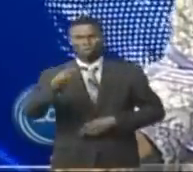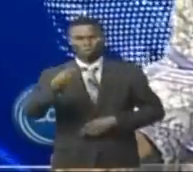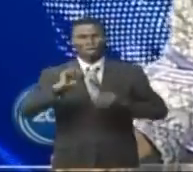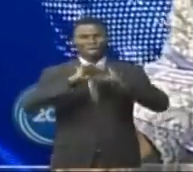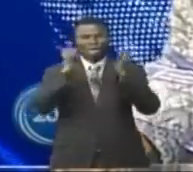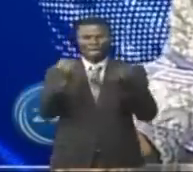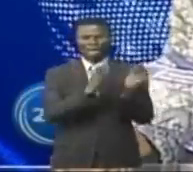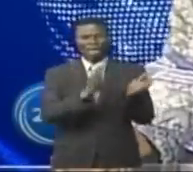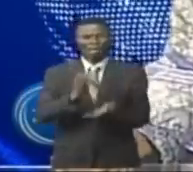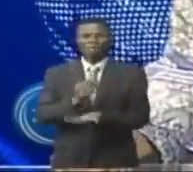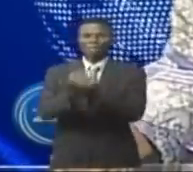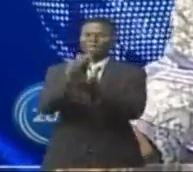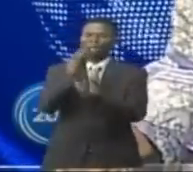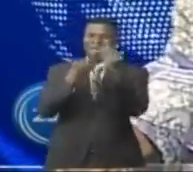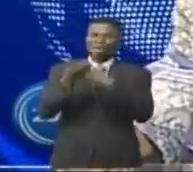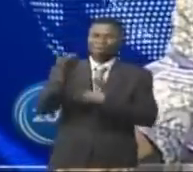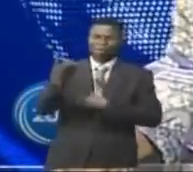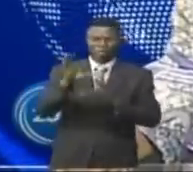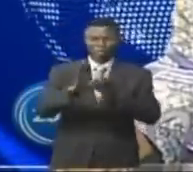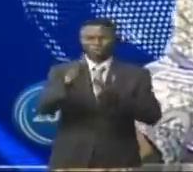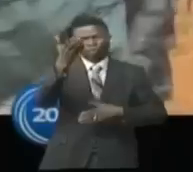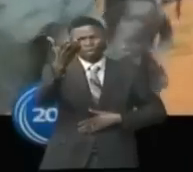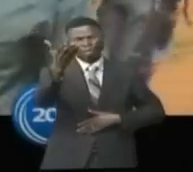préparer l'aide humanitaire. Junior Seleman.